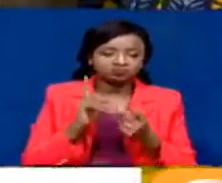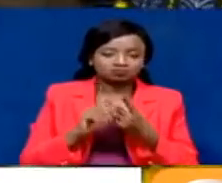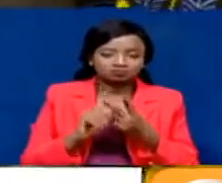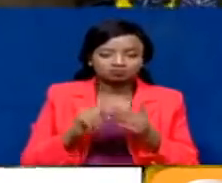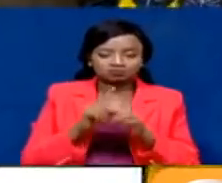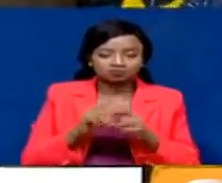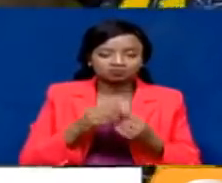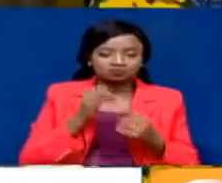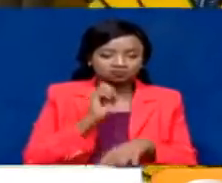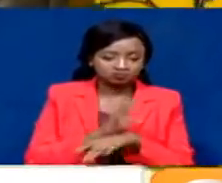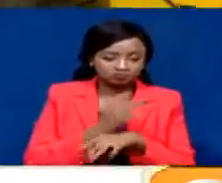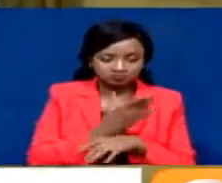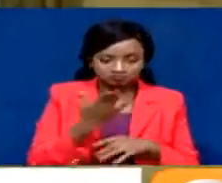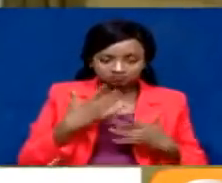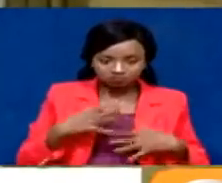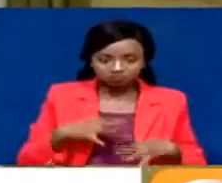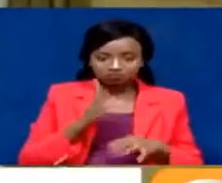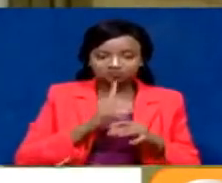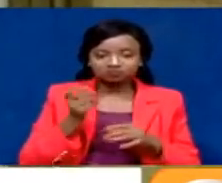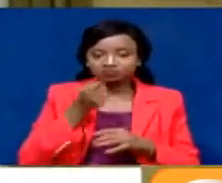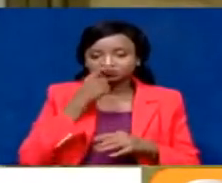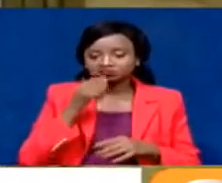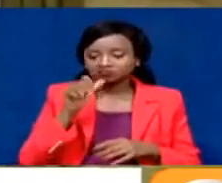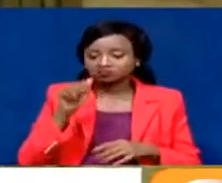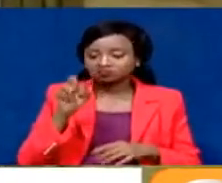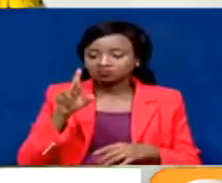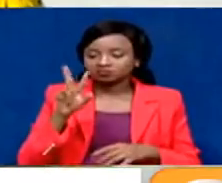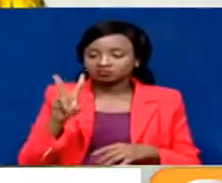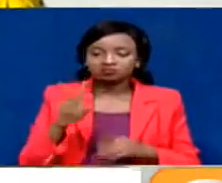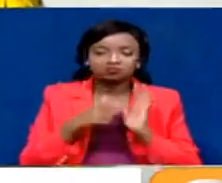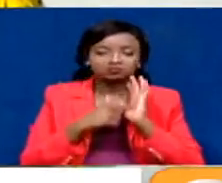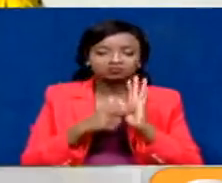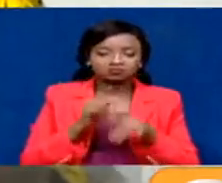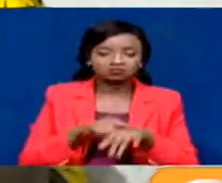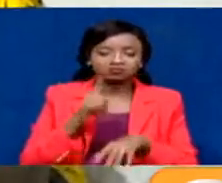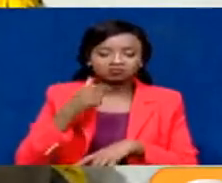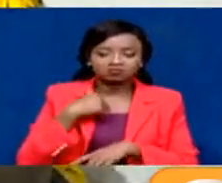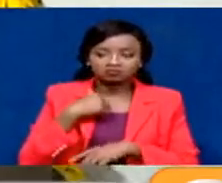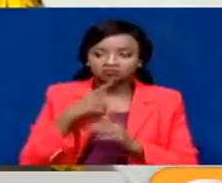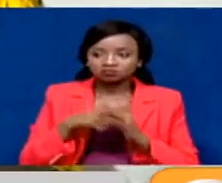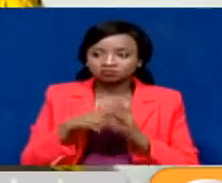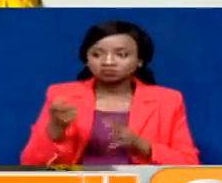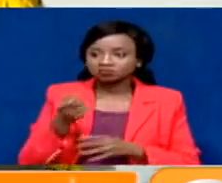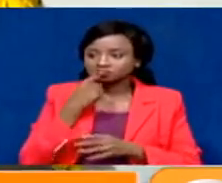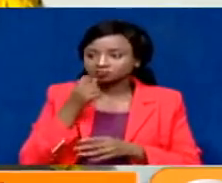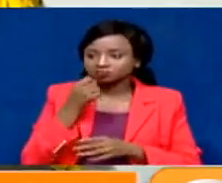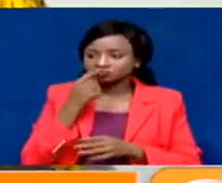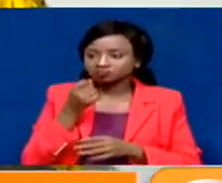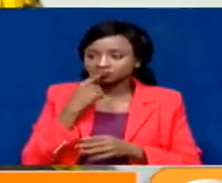ya virusi za ARVs. When I started taking medication, I was taking 9. I was taking